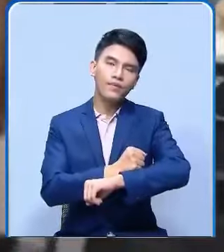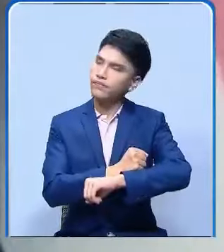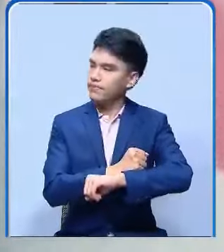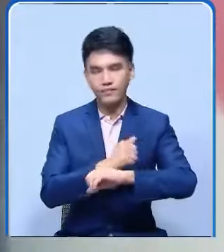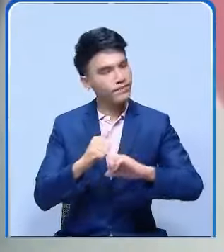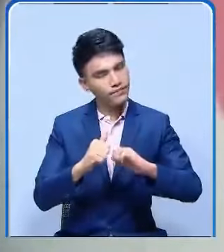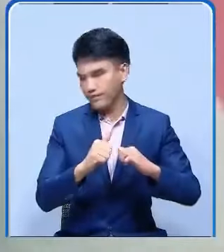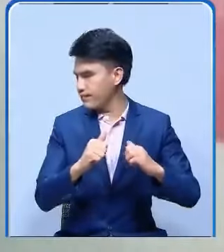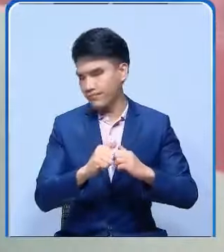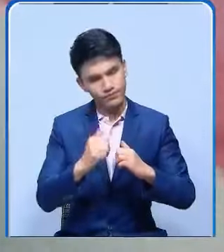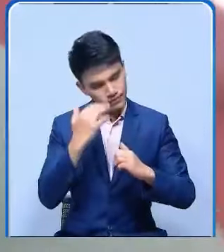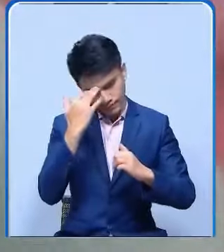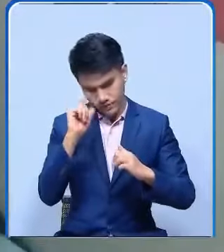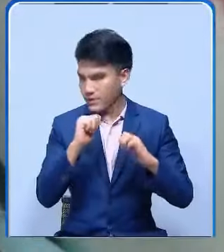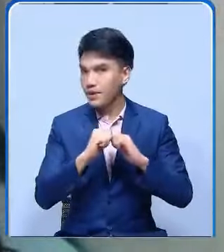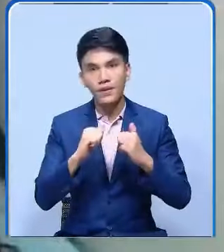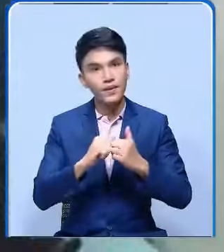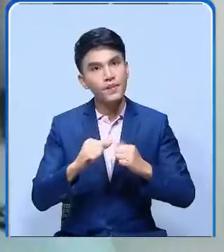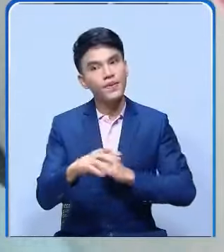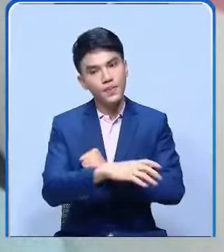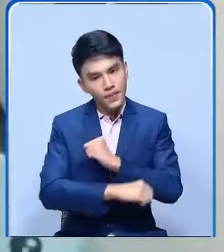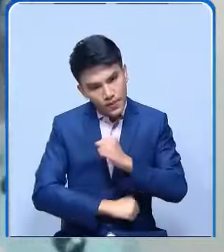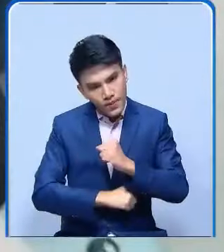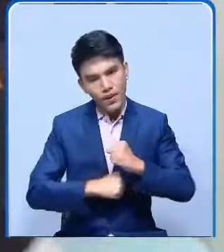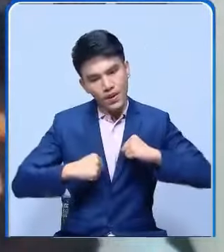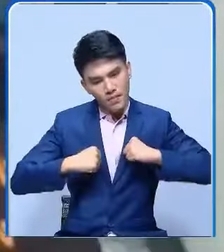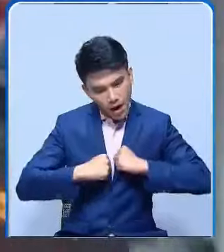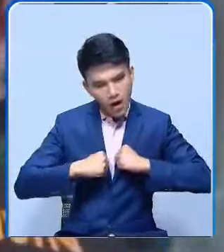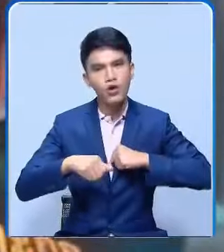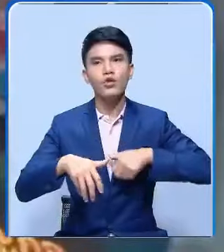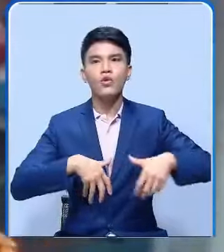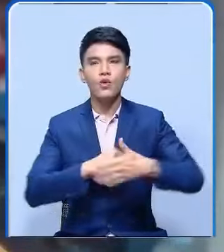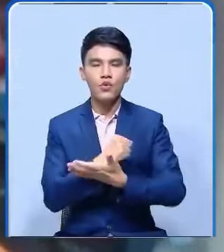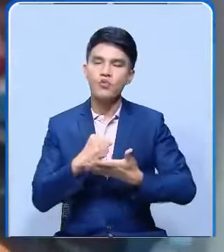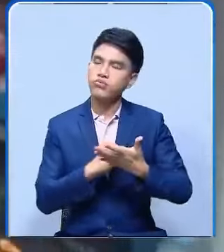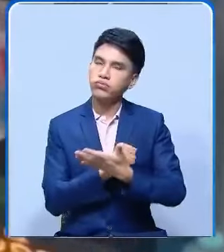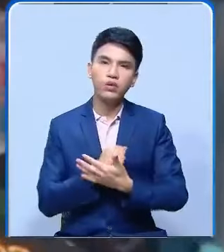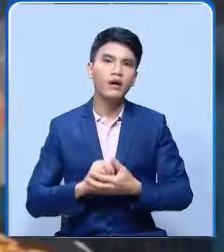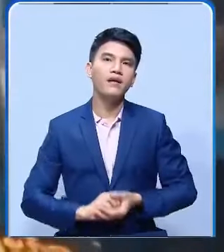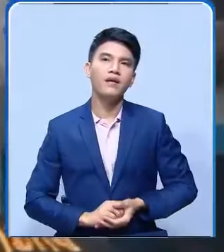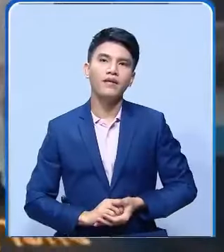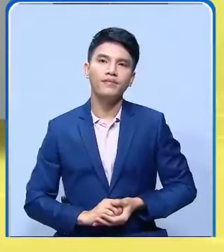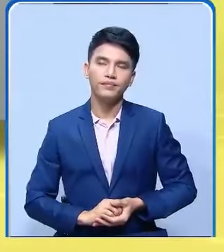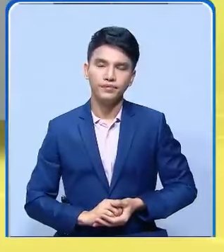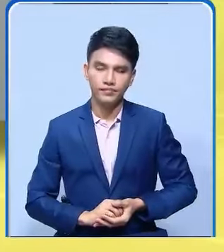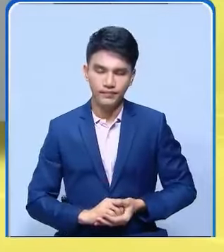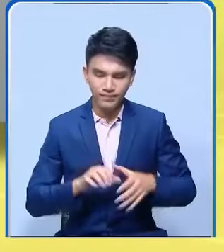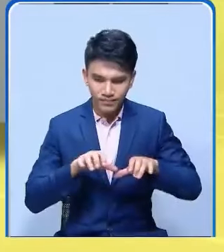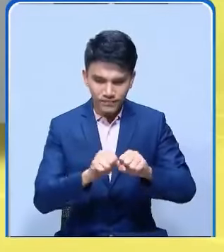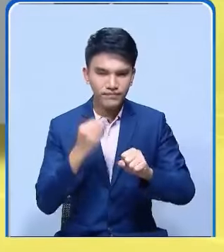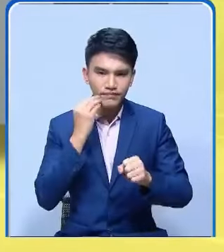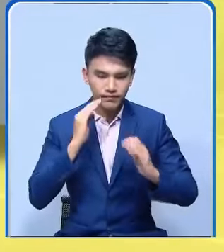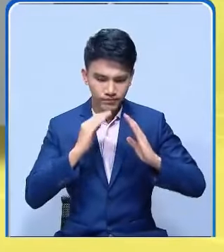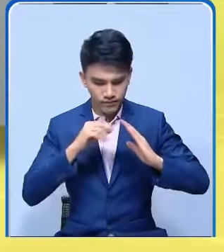ไปหมดเพราะมันก่อให้เกิดปัญหาอาชญากรรมชุมชนเองก็กลายเป็นแหล่งมั่วสุมยาเสพติดก็มีการนำตัวนายมงคลไปค้นบ้านพัก